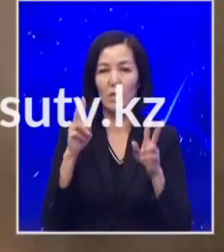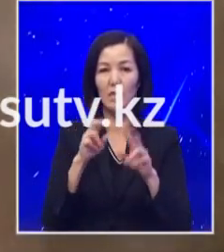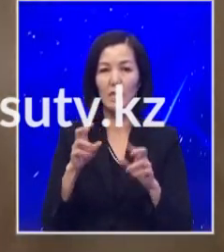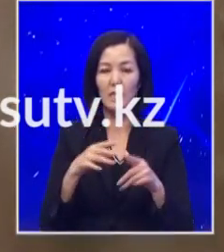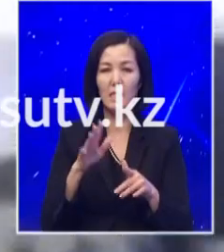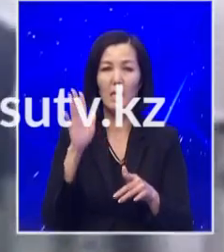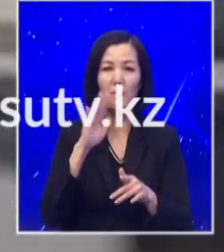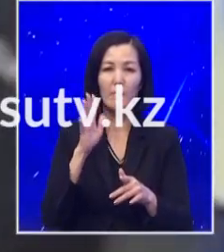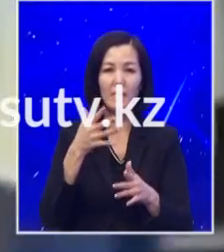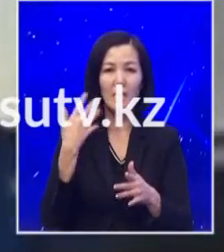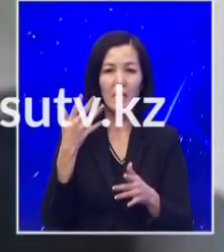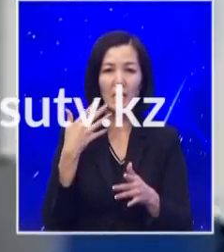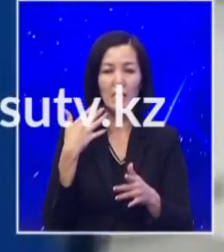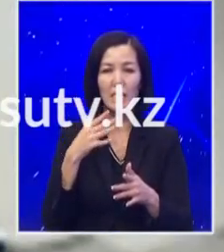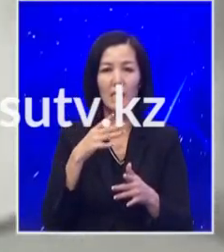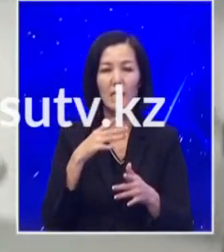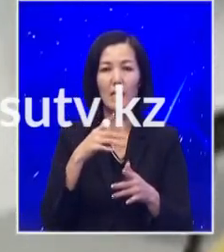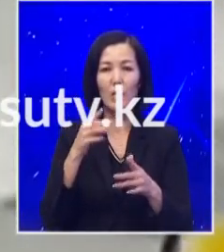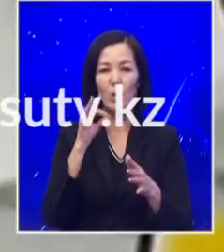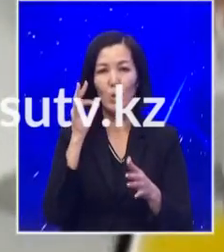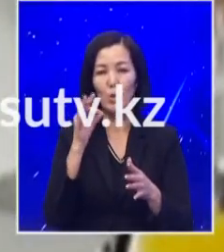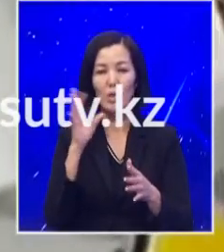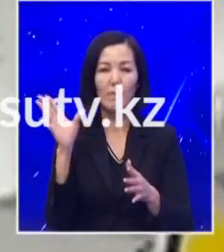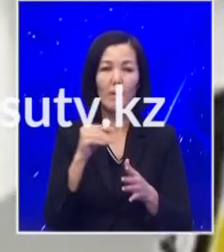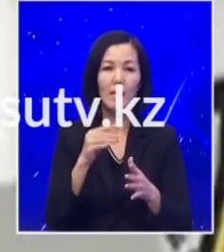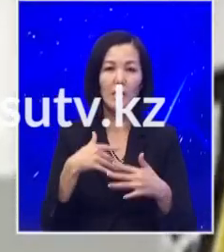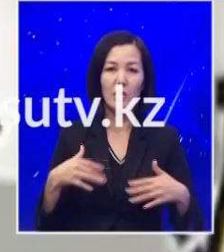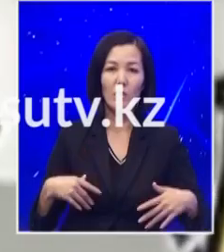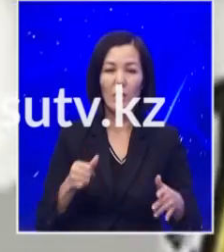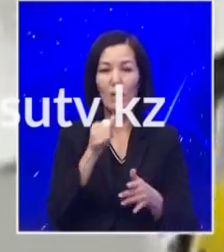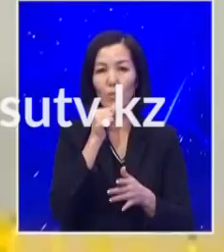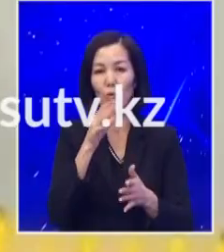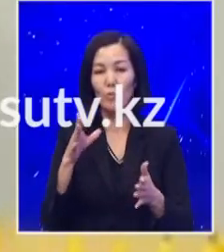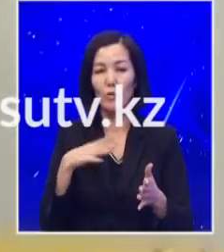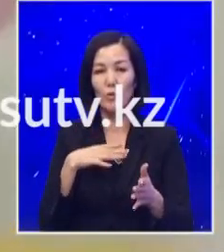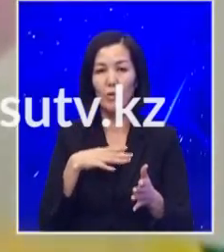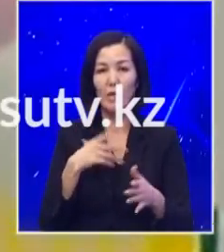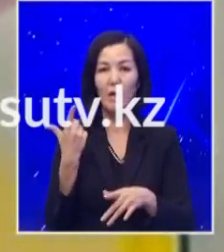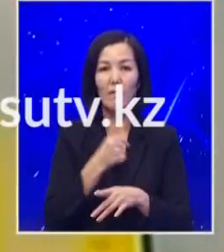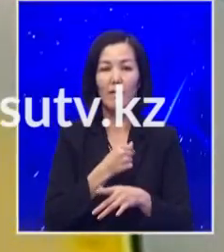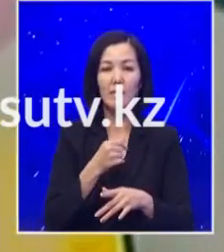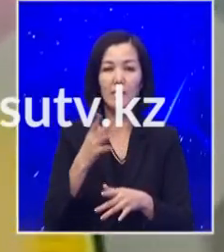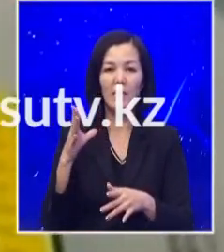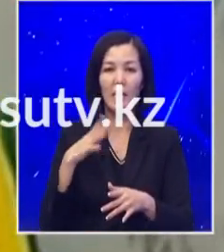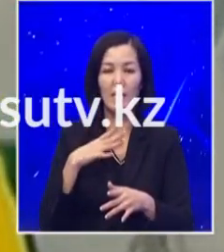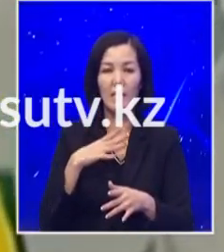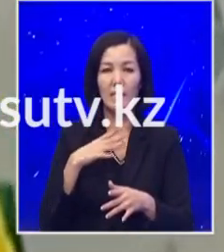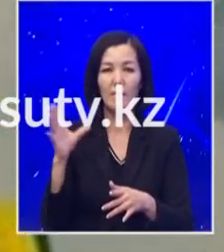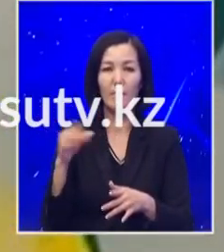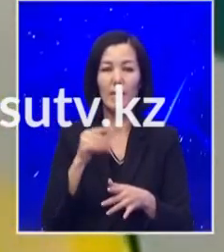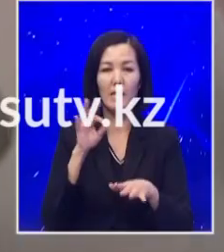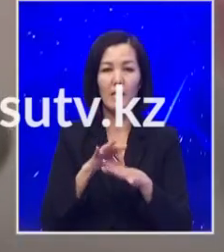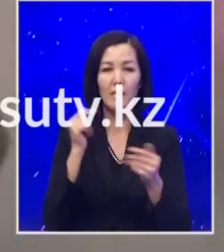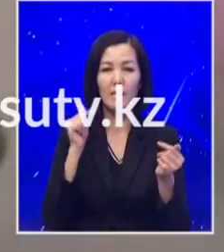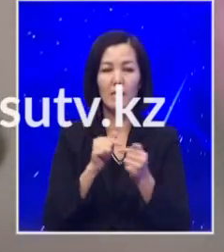мысықтар, иттер, қарагөзендер, түлкілер мен басқа да жануарлар тартылған. Нәтижесінде вакцина салдырғандардың барлығында коронавирусқа қарсы